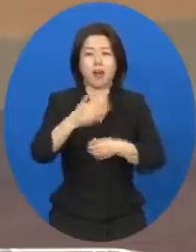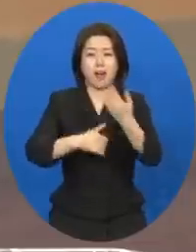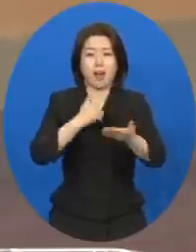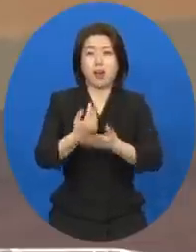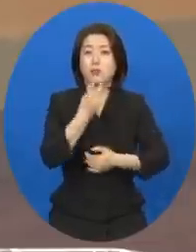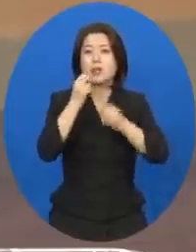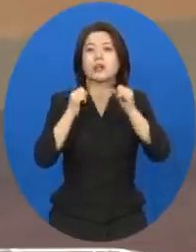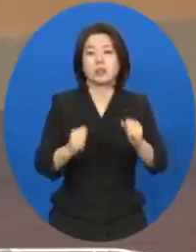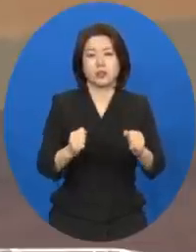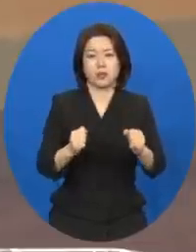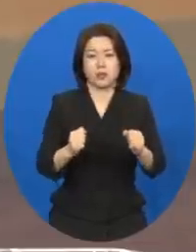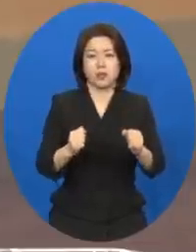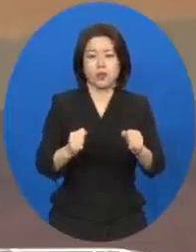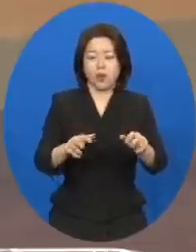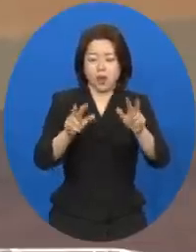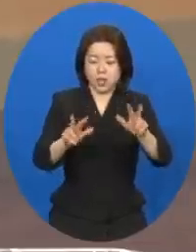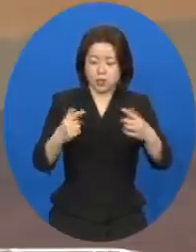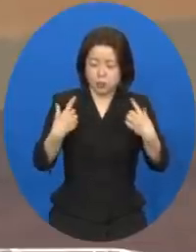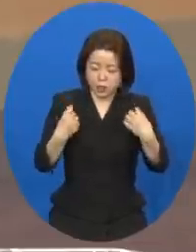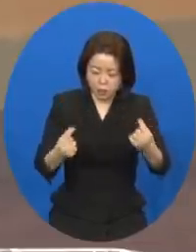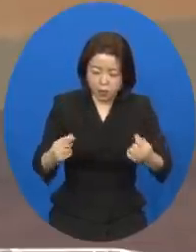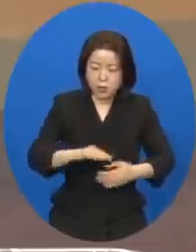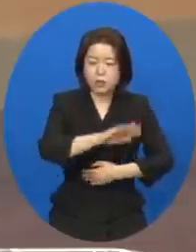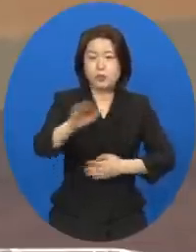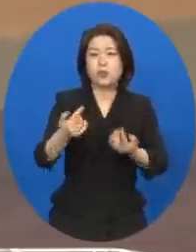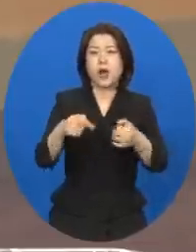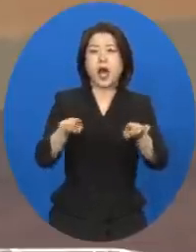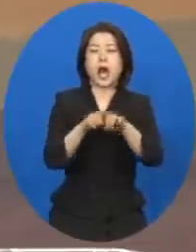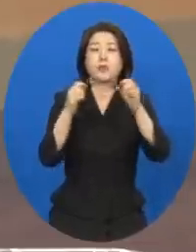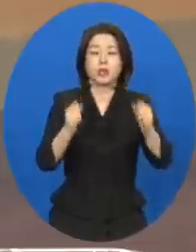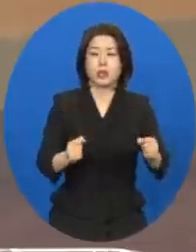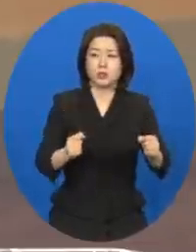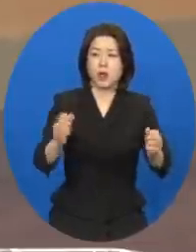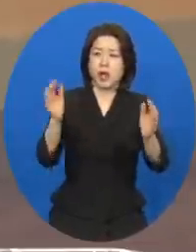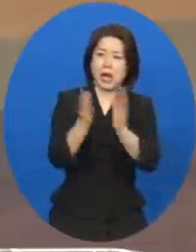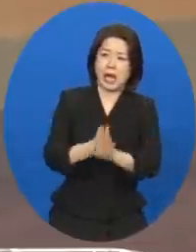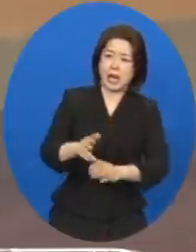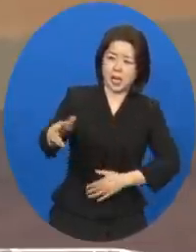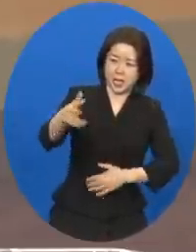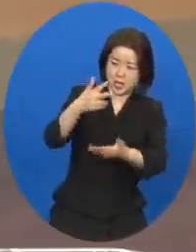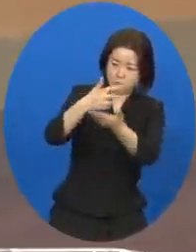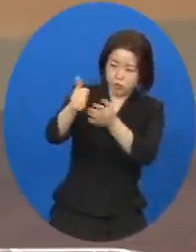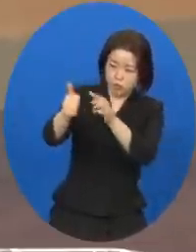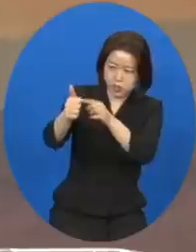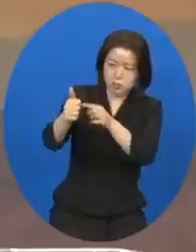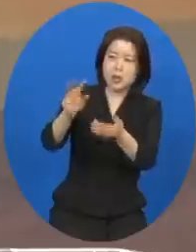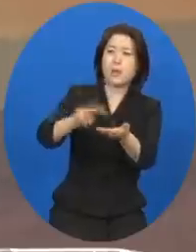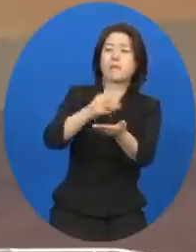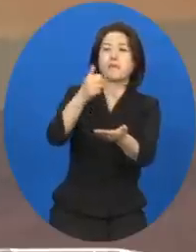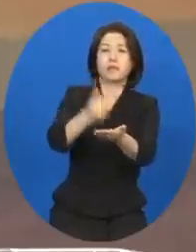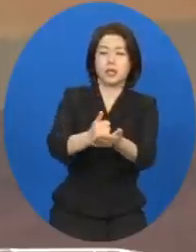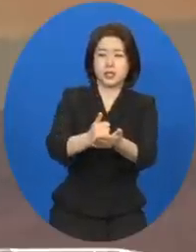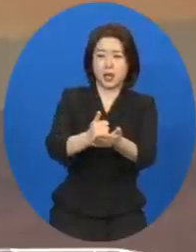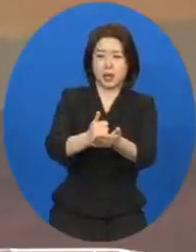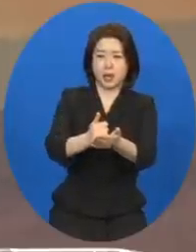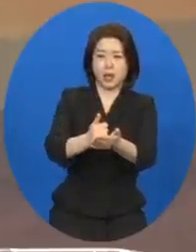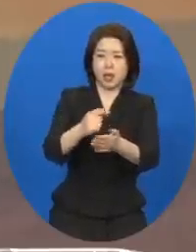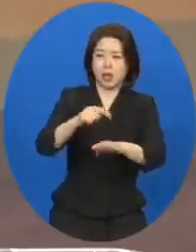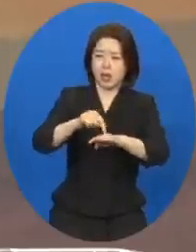살아계시고 지금도 우리와 함께 계시는구나. 저분이 메시아구나. 이런